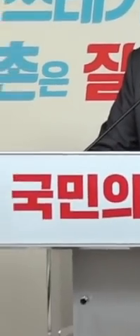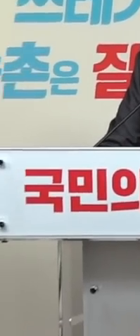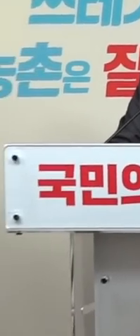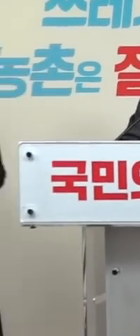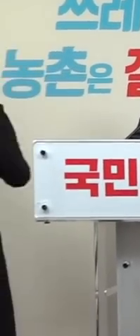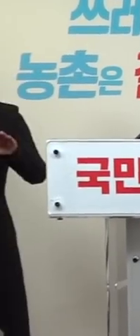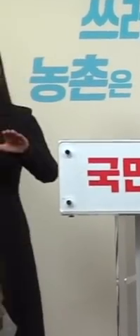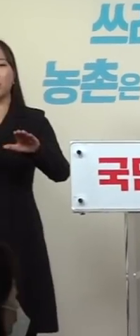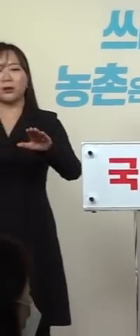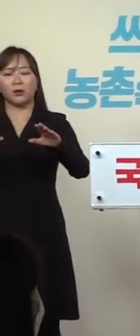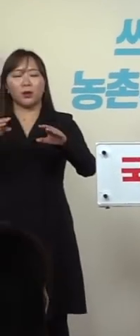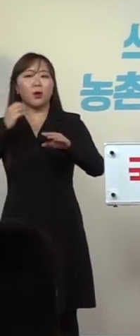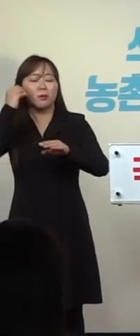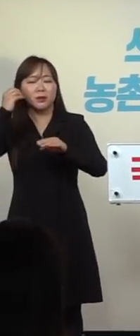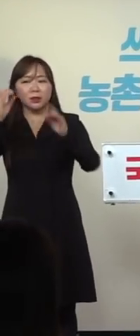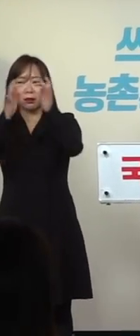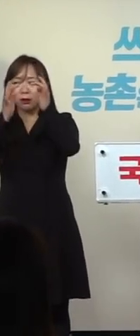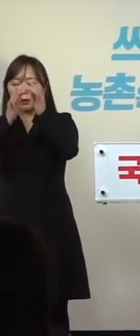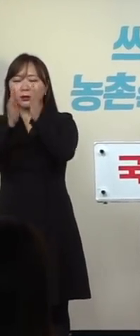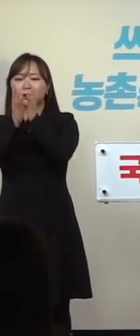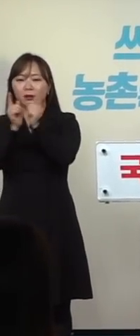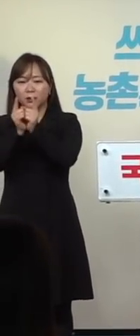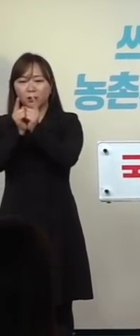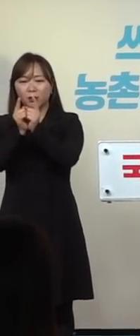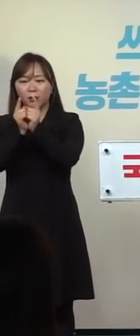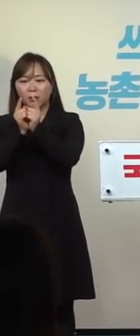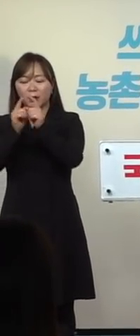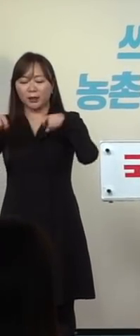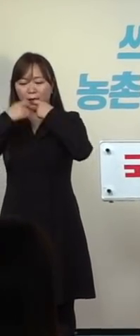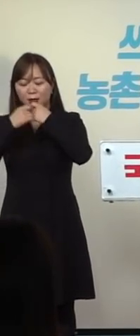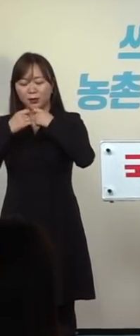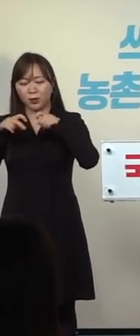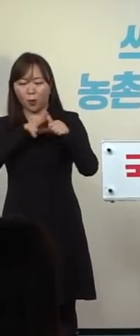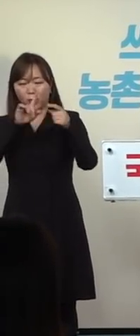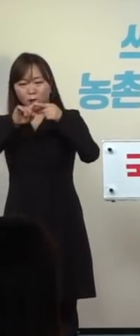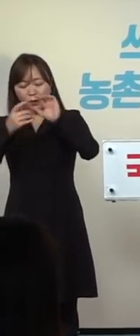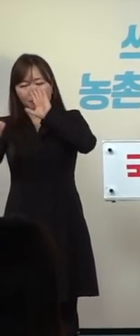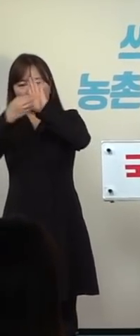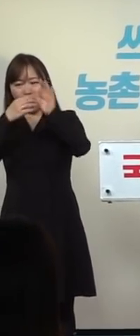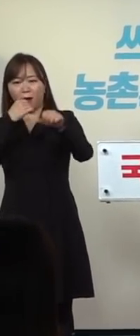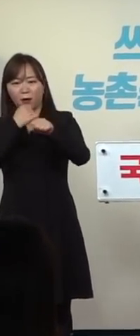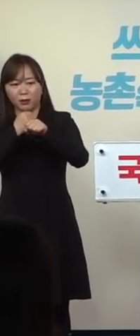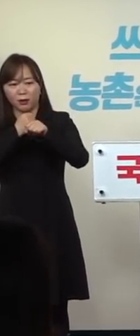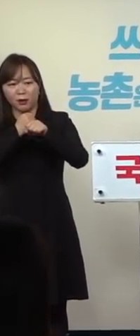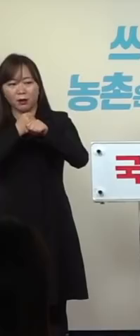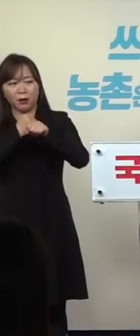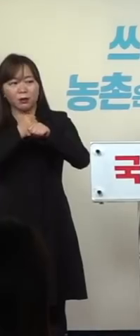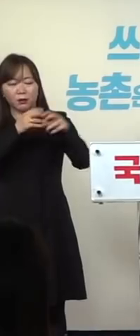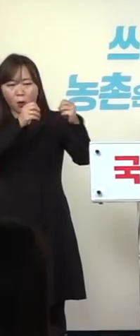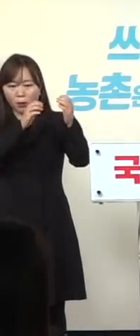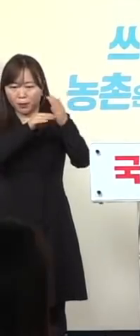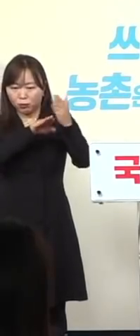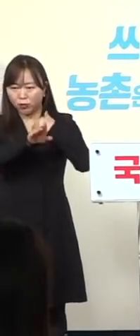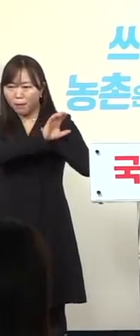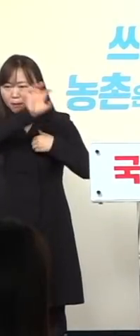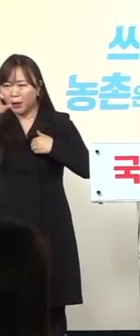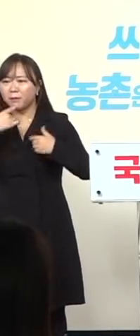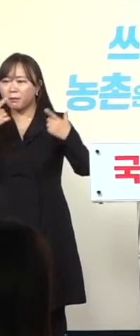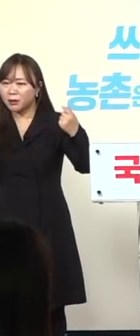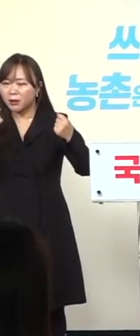대표께서 석탈 사이트에 그 직접 본 프로필을 올리셨는데요. 그 후보님하고 말씀 나누시고 올리신 건지 하고